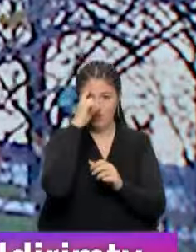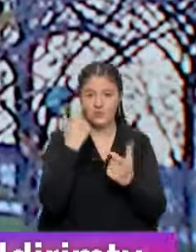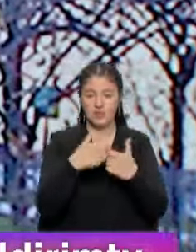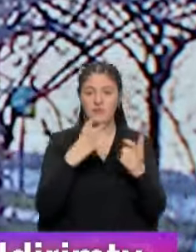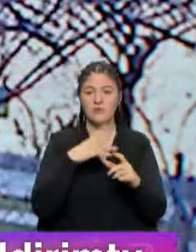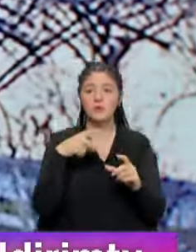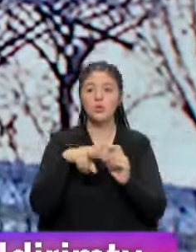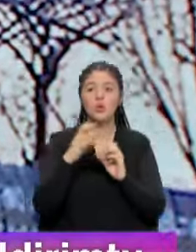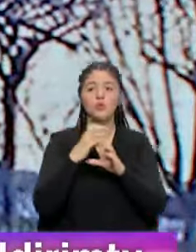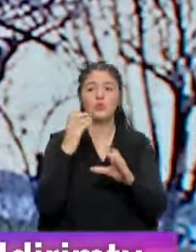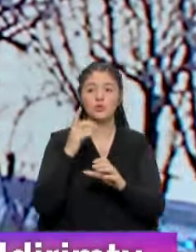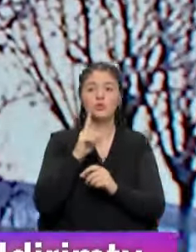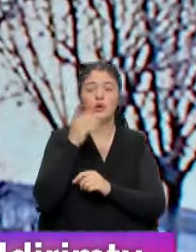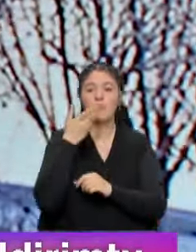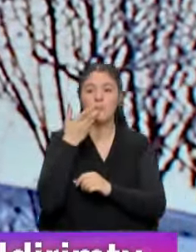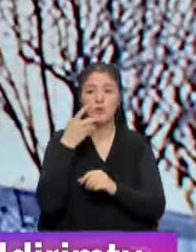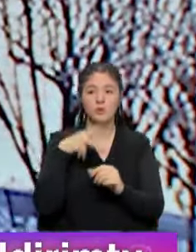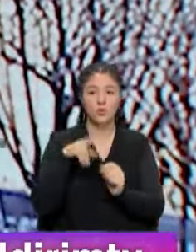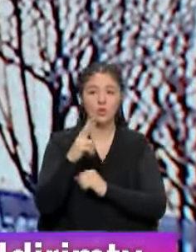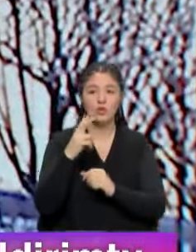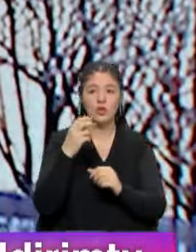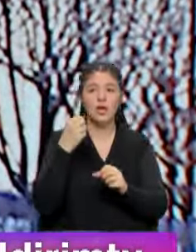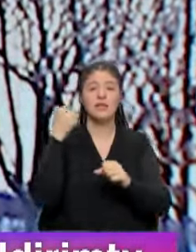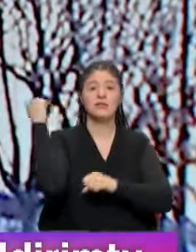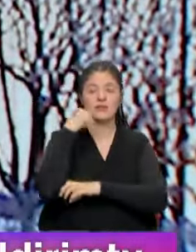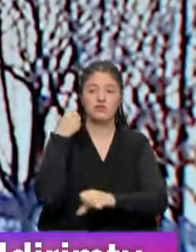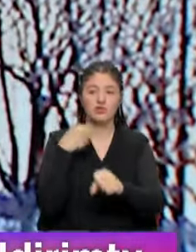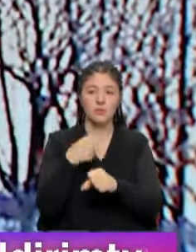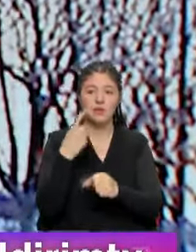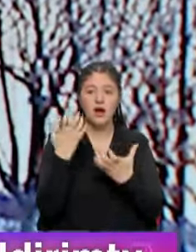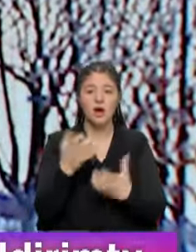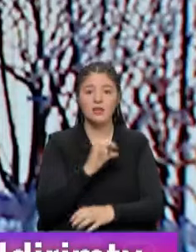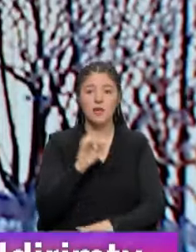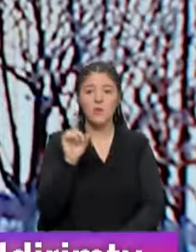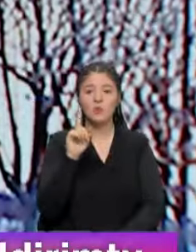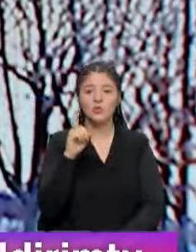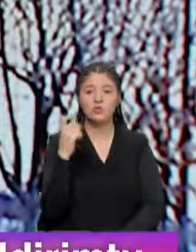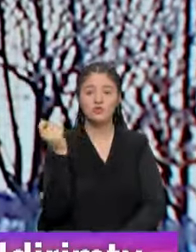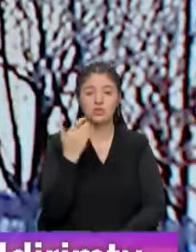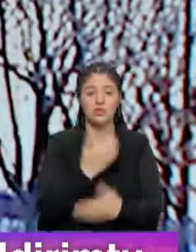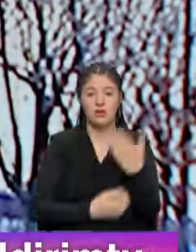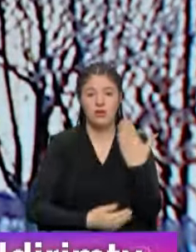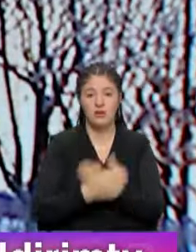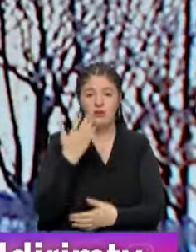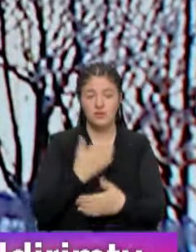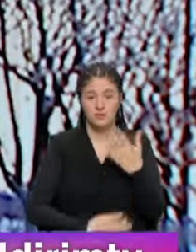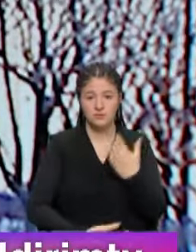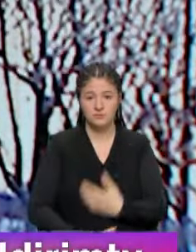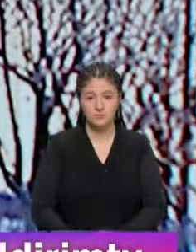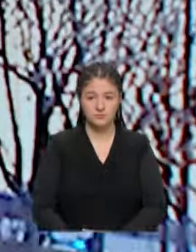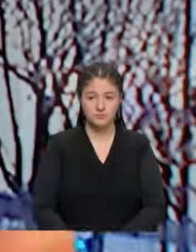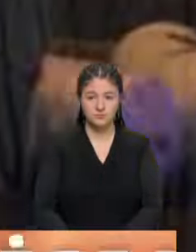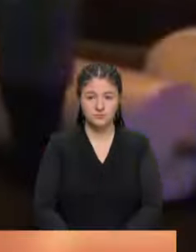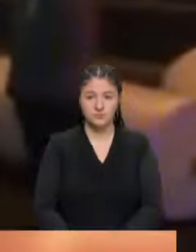Bir yolcu otobüsü Kuzey Marmara Otoyolu'nda tıra çarptı. Biri ağır, tam 19 kişi yaralandı.